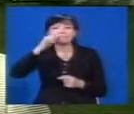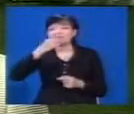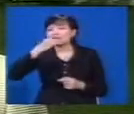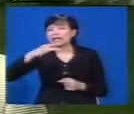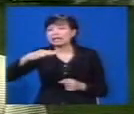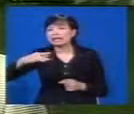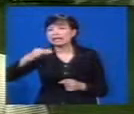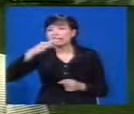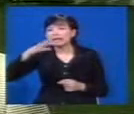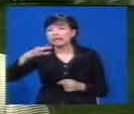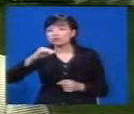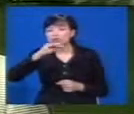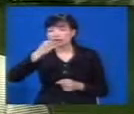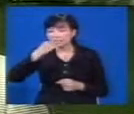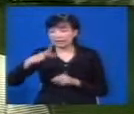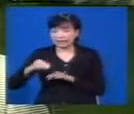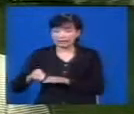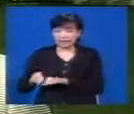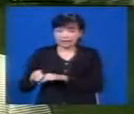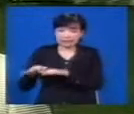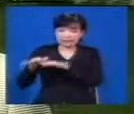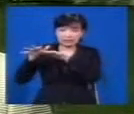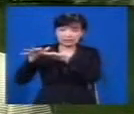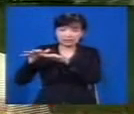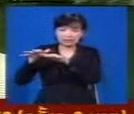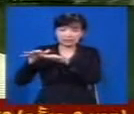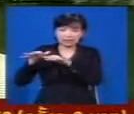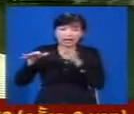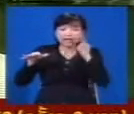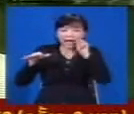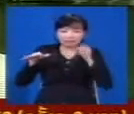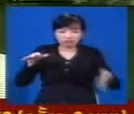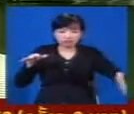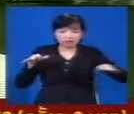งเนี่ยจะขึ้นรุนแรงนะครับกว่าแม่น้ำเจ้าพระยานะครับแล้ว